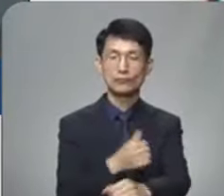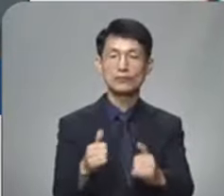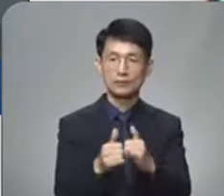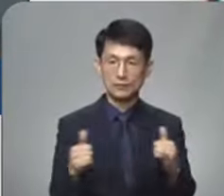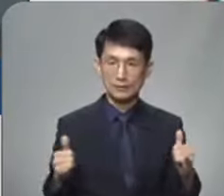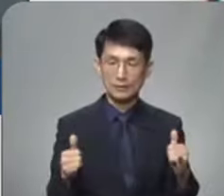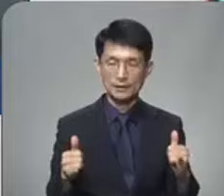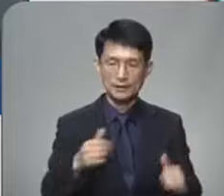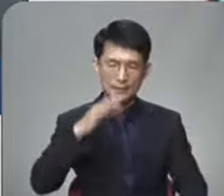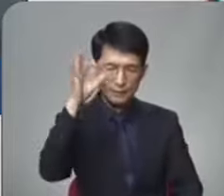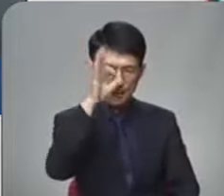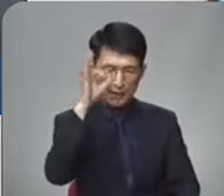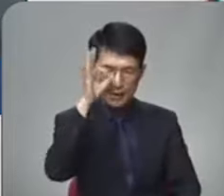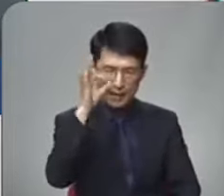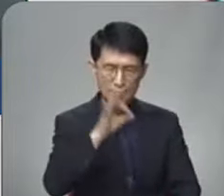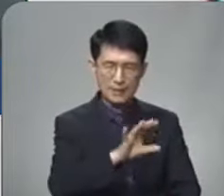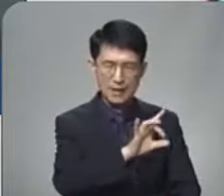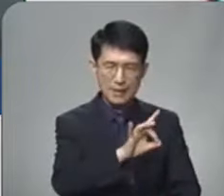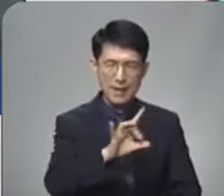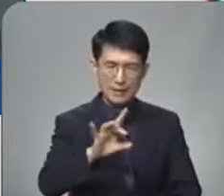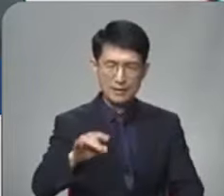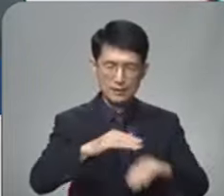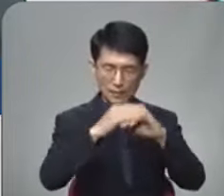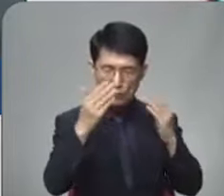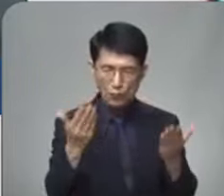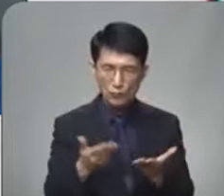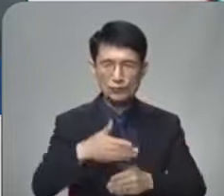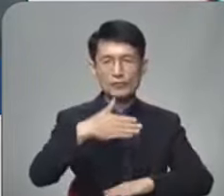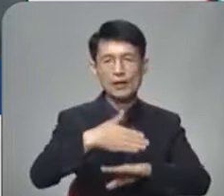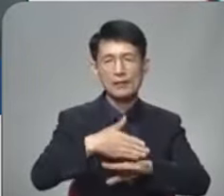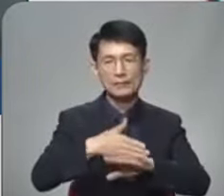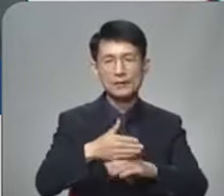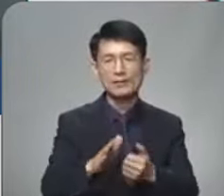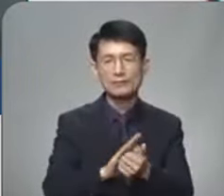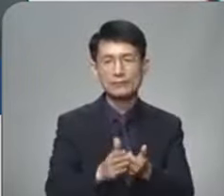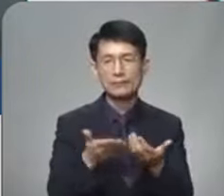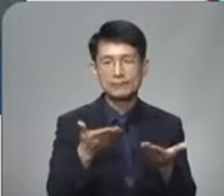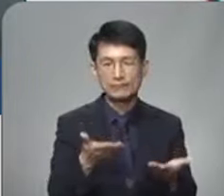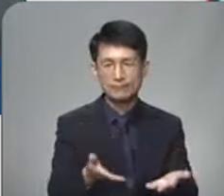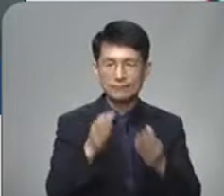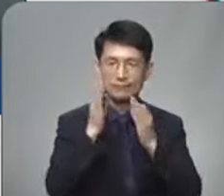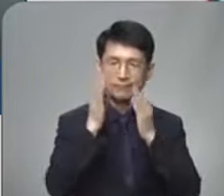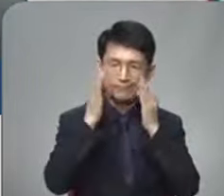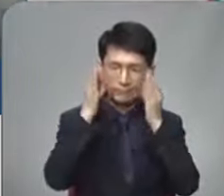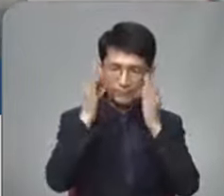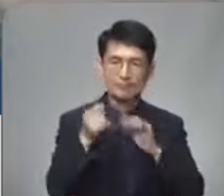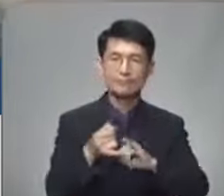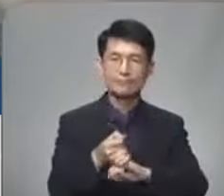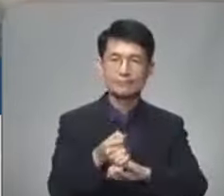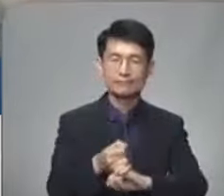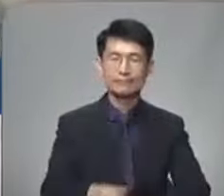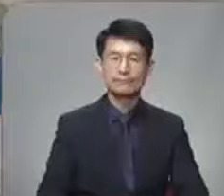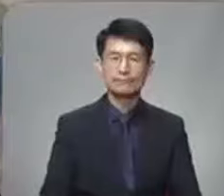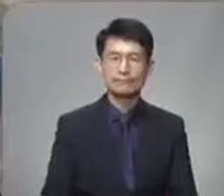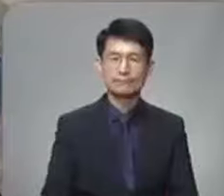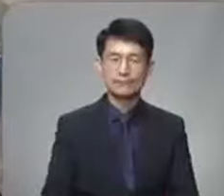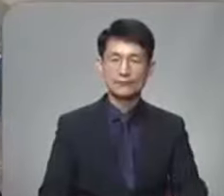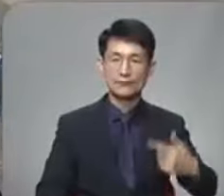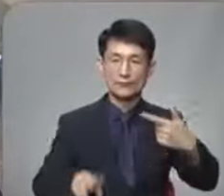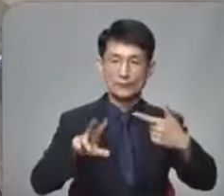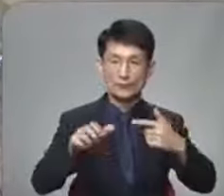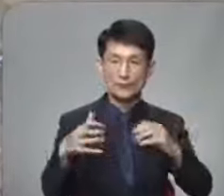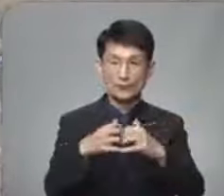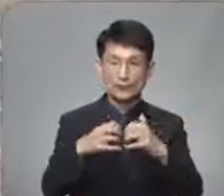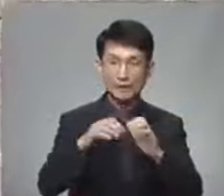끝까지 찾아서 한분 한분 정성스럽게 예에서 전달해 드리도록 최선을 다하겠습니다 6전